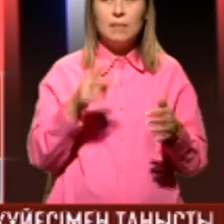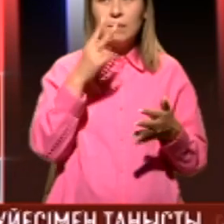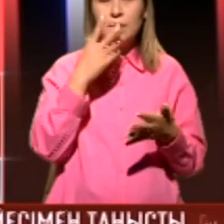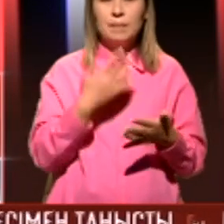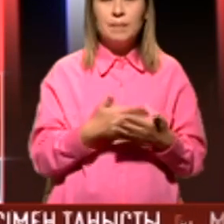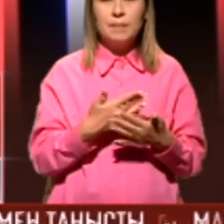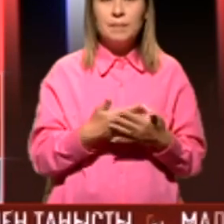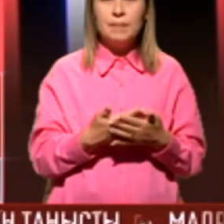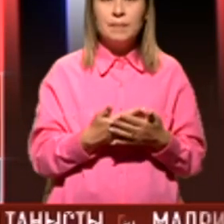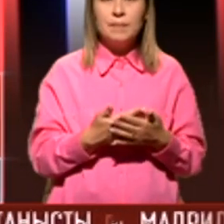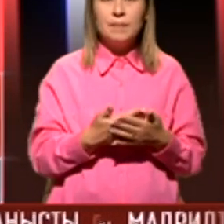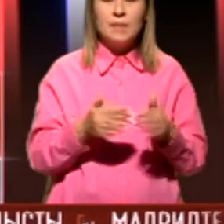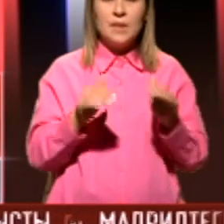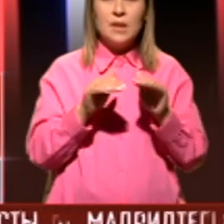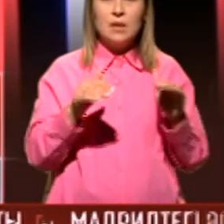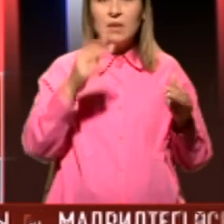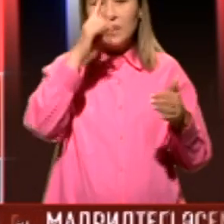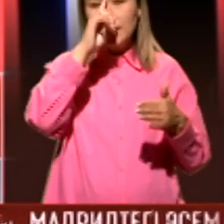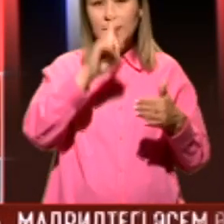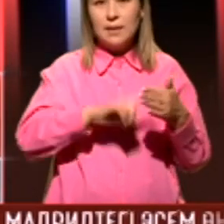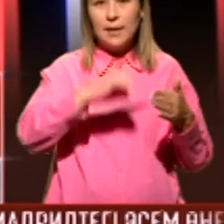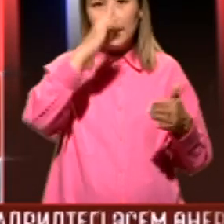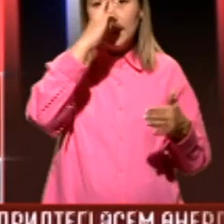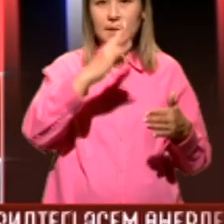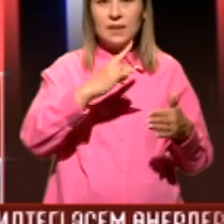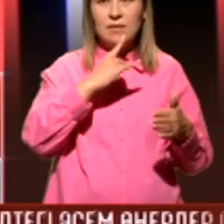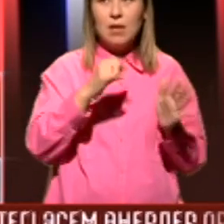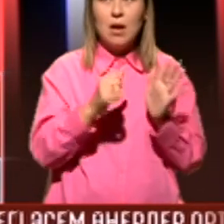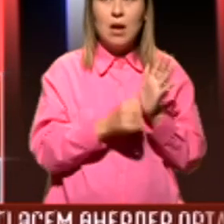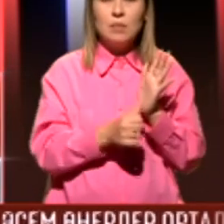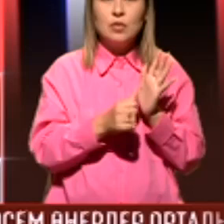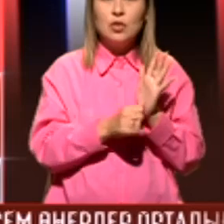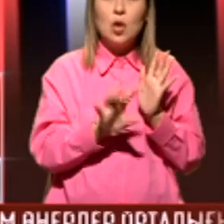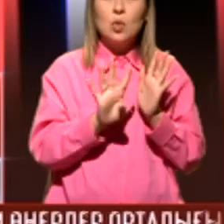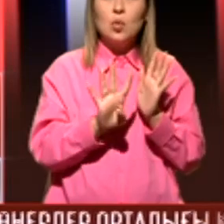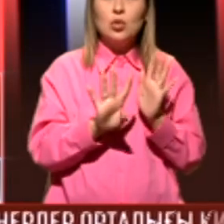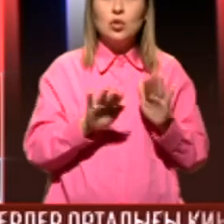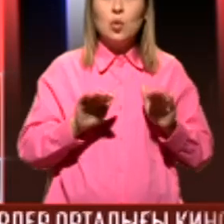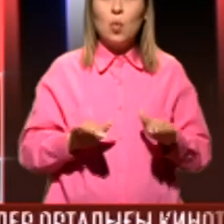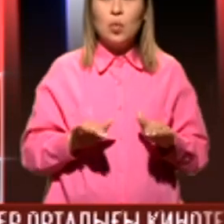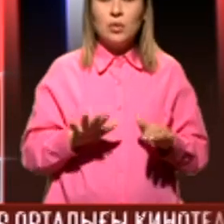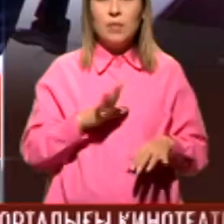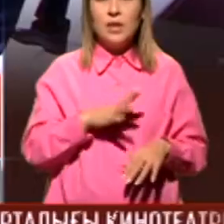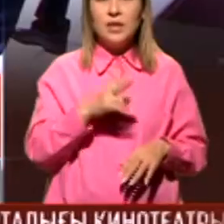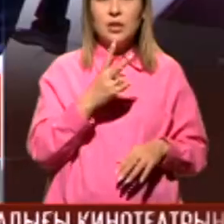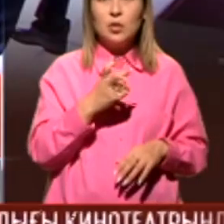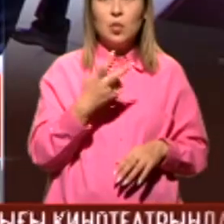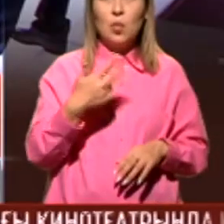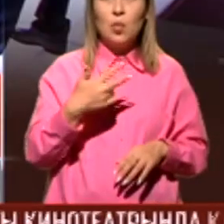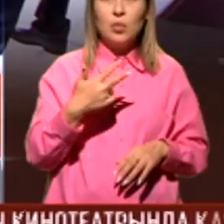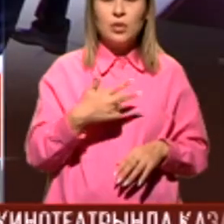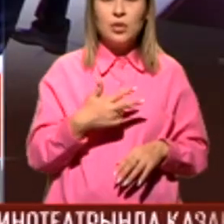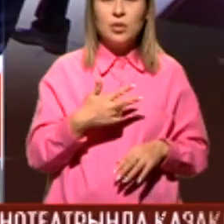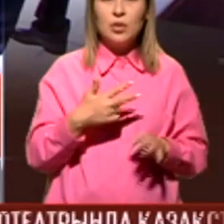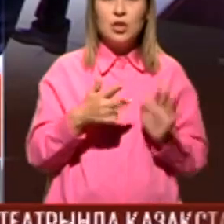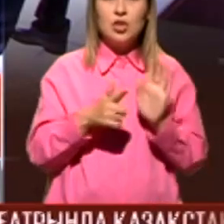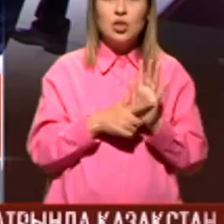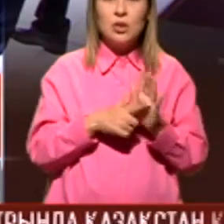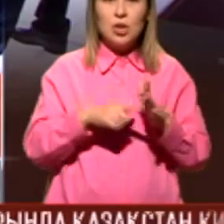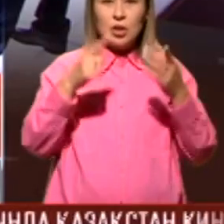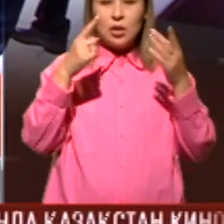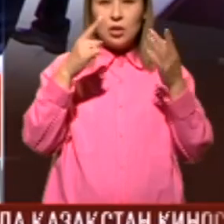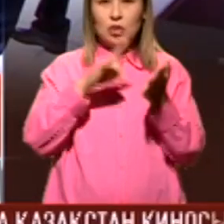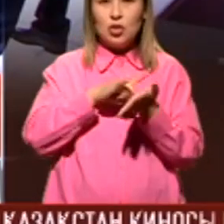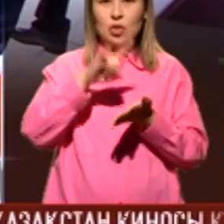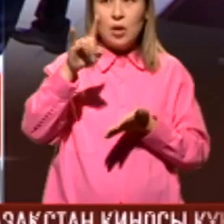мысалға. Осы рейтингке сенетін болсақ, Қазақстан бұл рейтингте 64-ші орында тұр. Біздің 237 ұшағымыз бар екен. Мінекей көрермендер көріп отыр